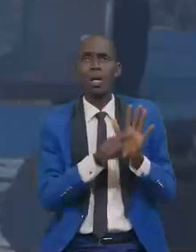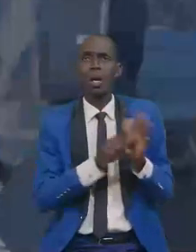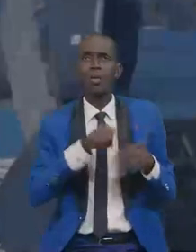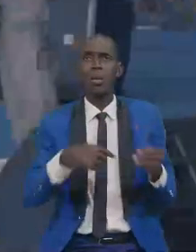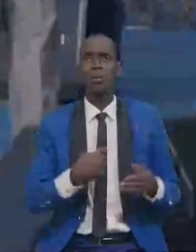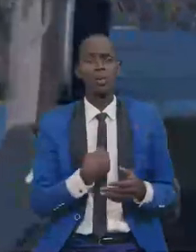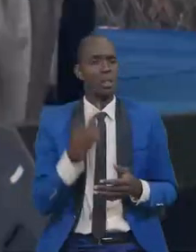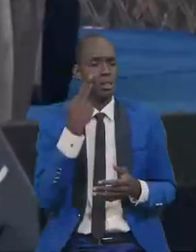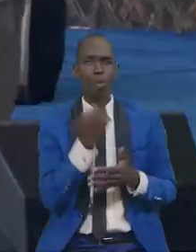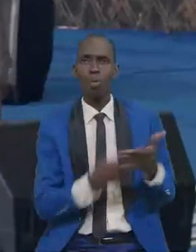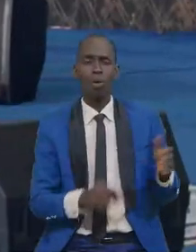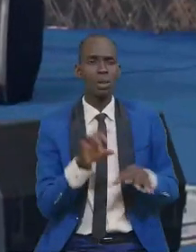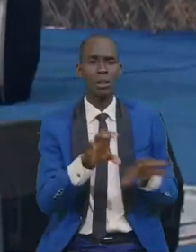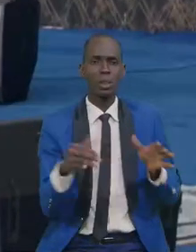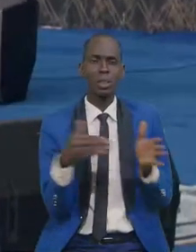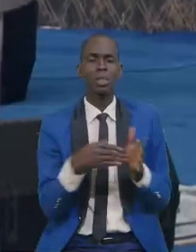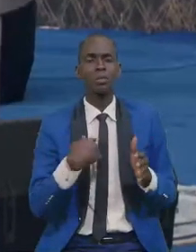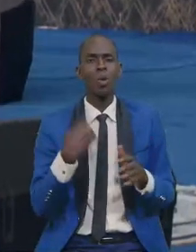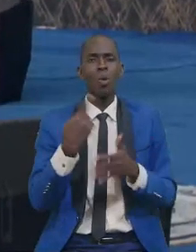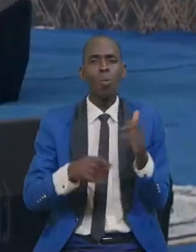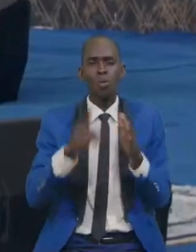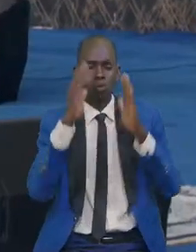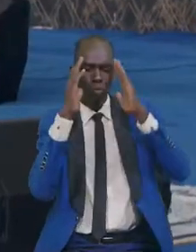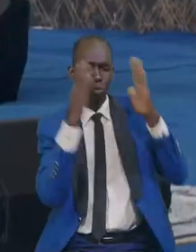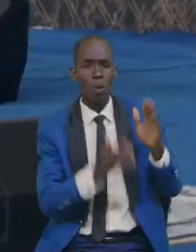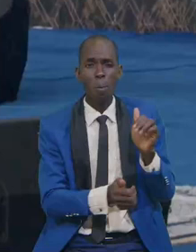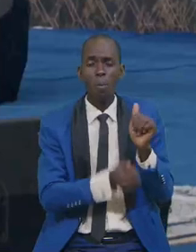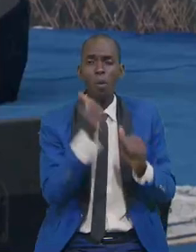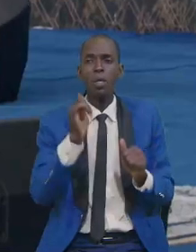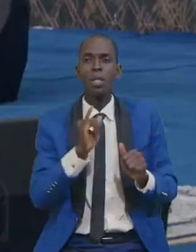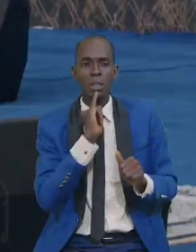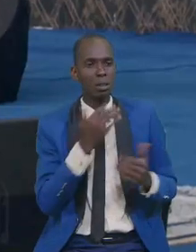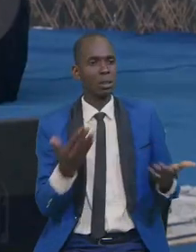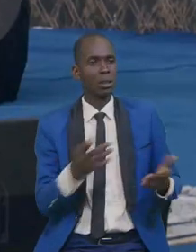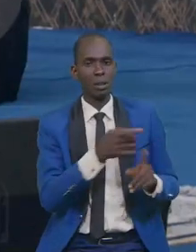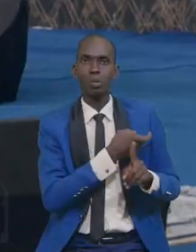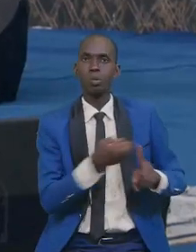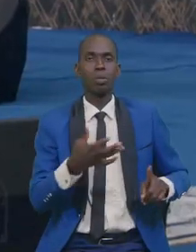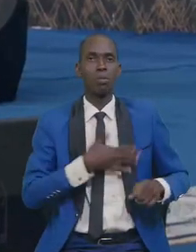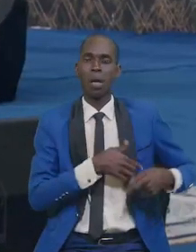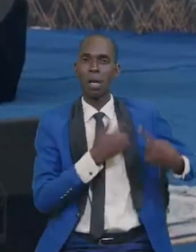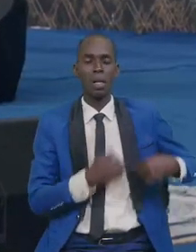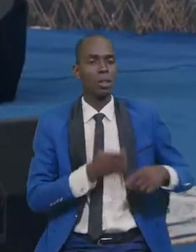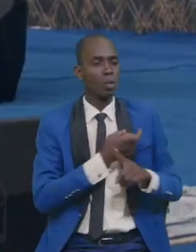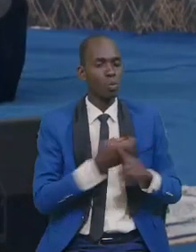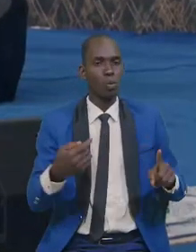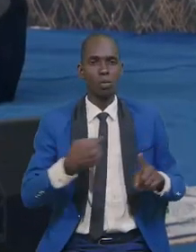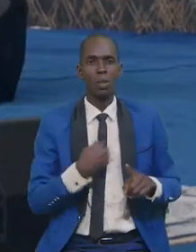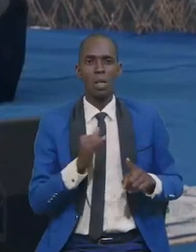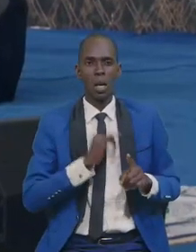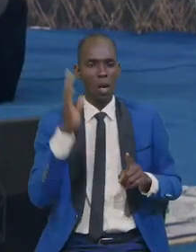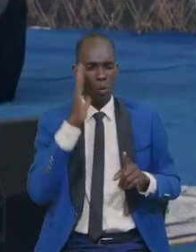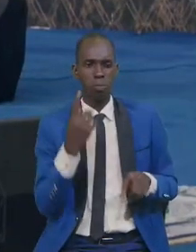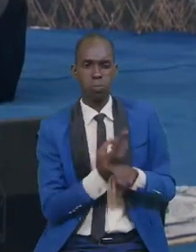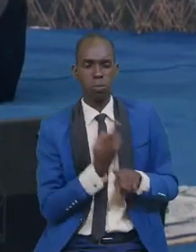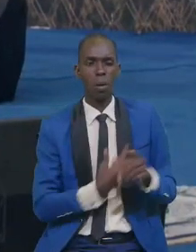ce qu'il a pensé. Regarde ce qu'il a fait contre moi. Tout ce à quoi tu penses, regardez les blessures. Qu'est-ce que je vais faire maintenant